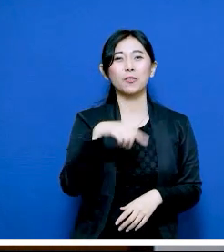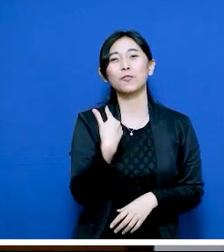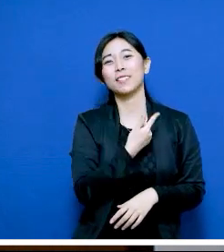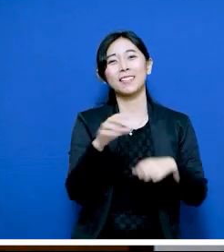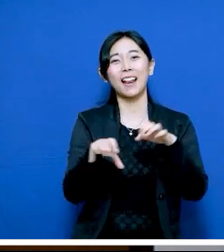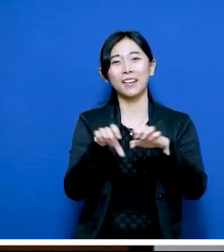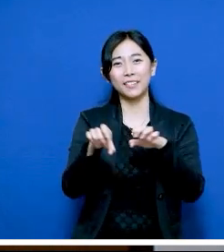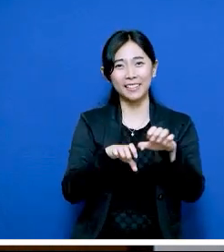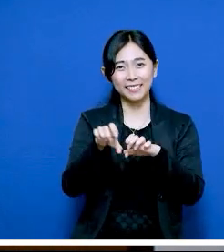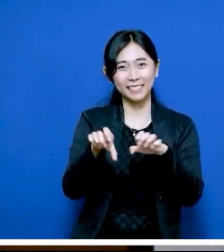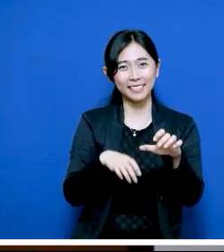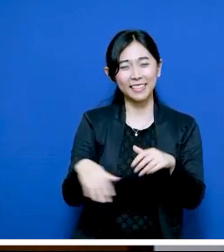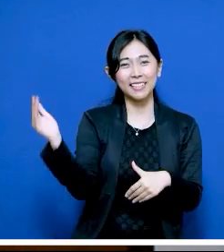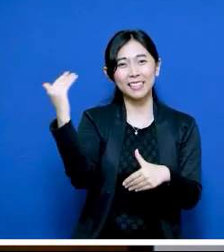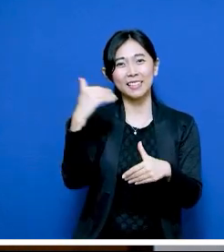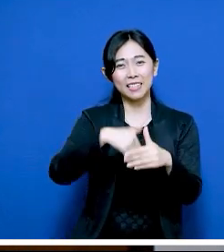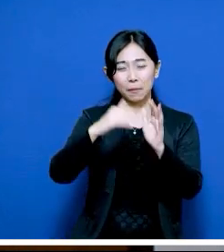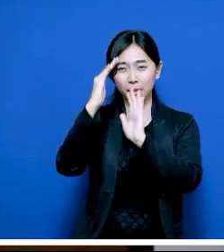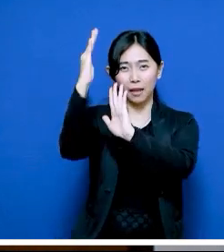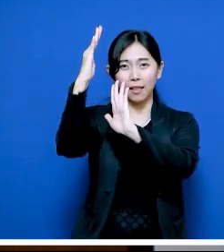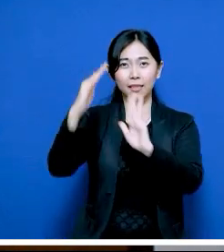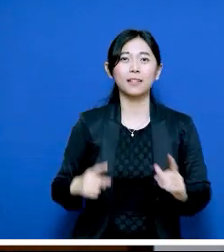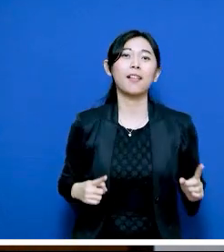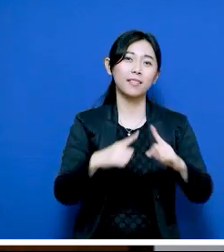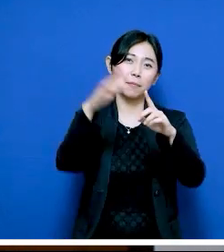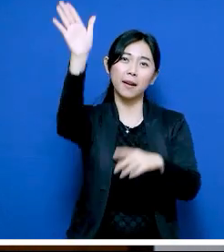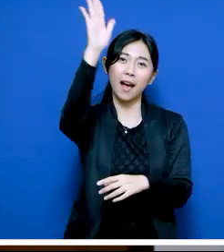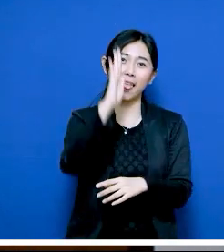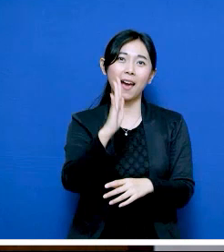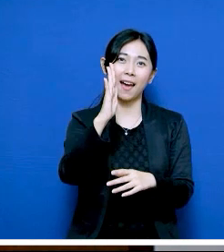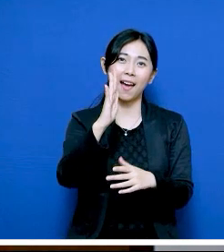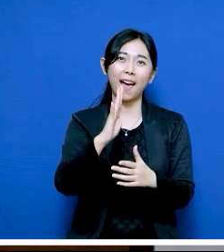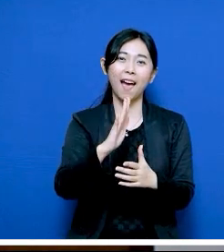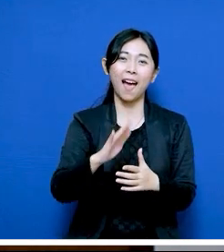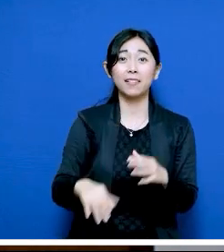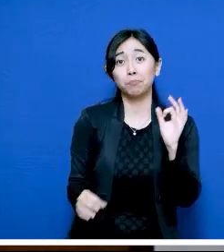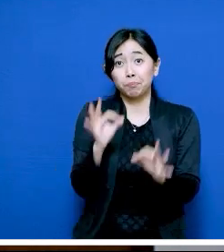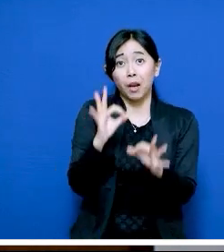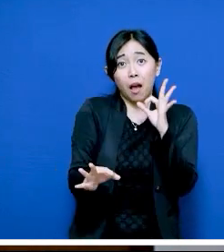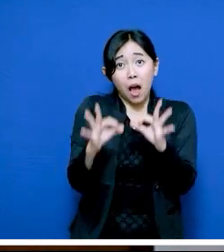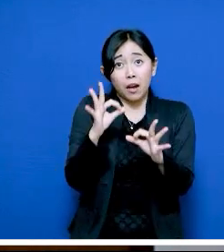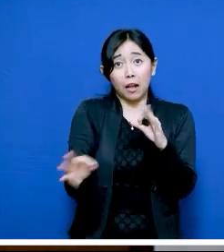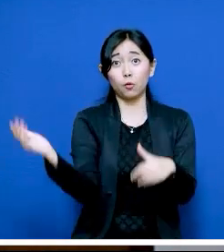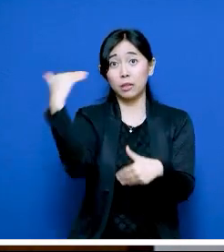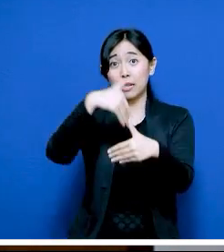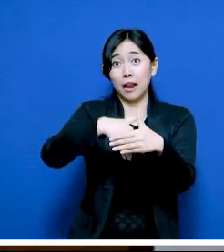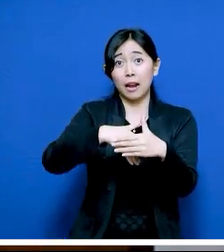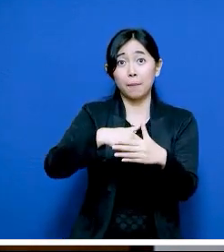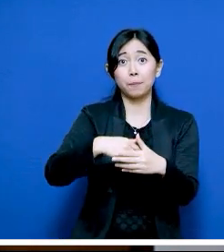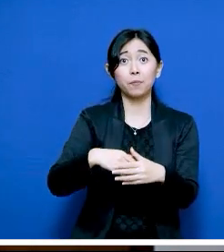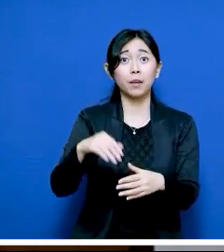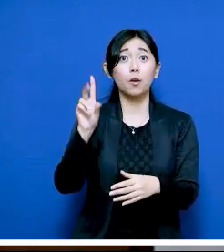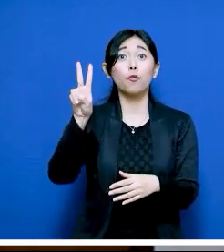dalam kekuatan dan ketaatan kepada Allah. Jika dalam film